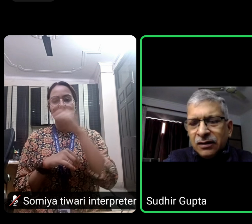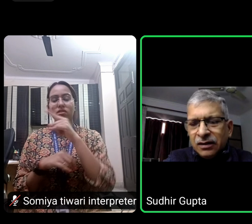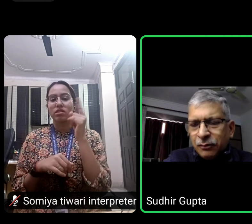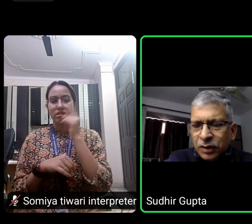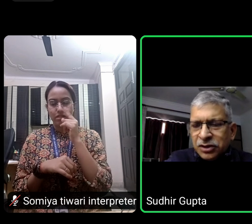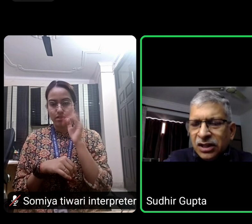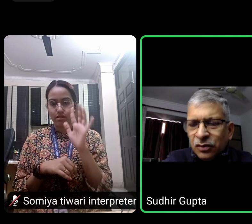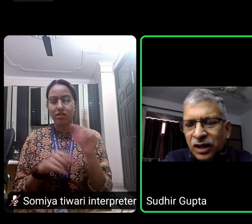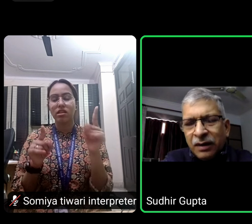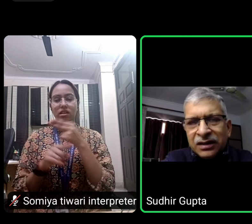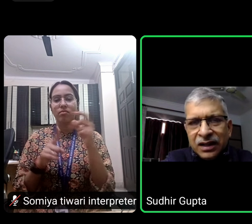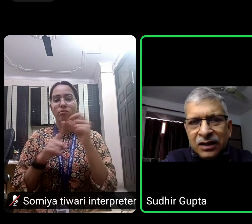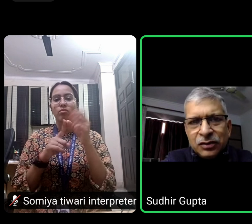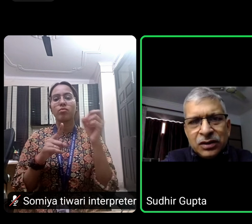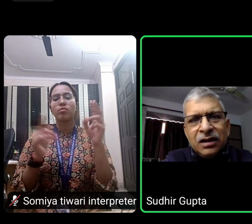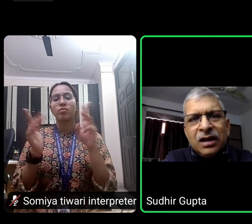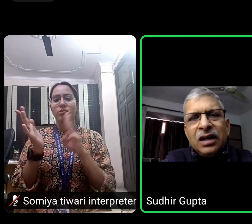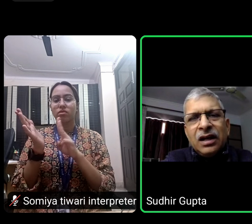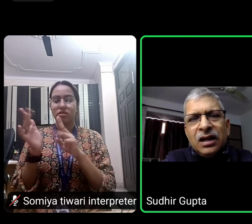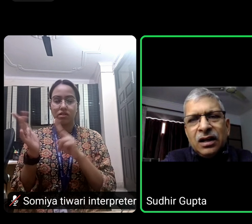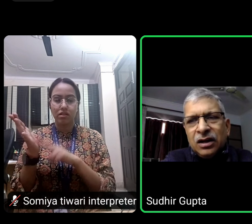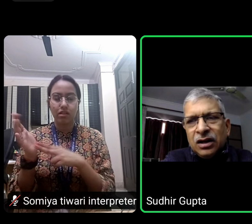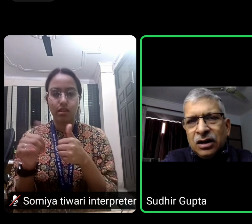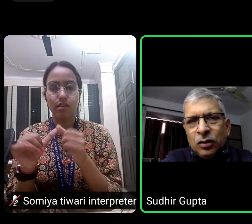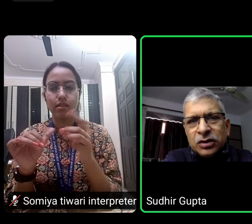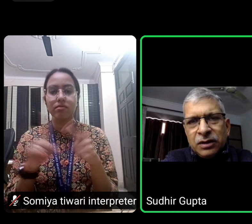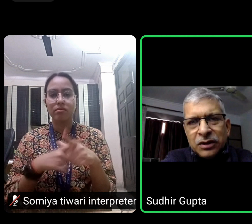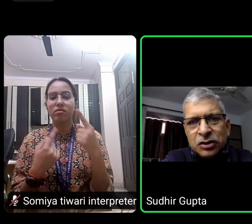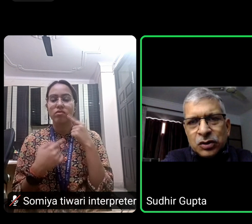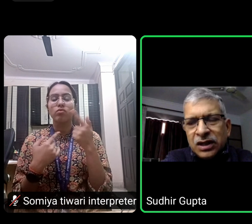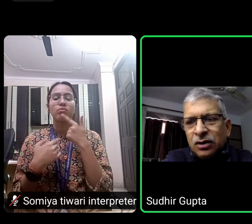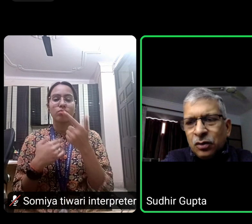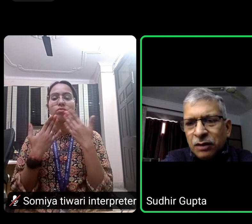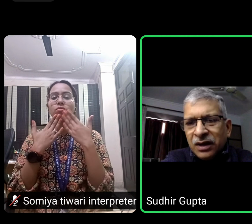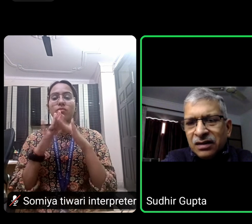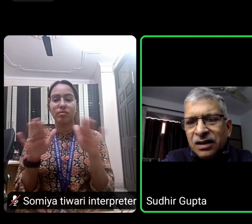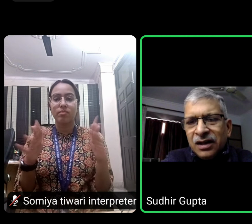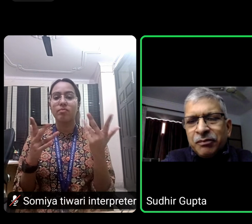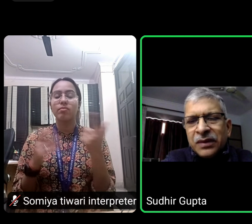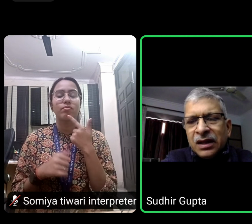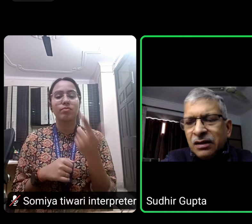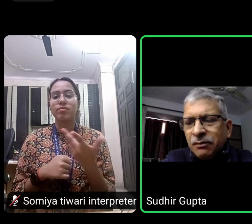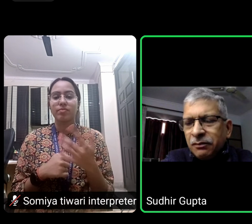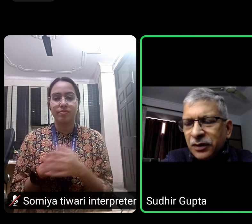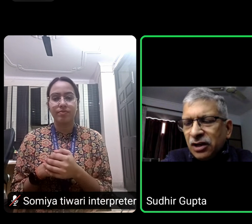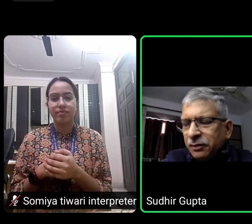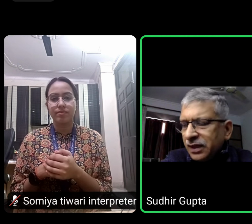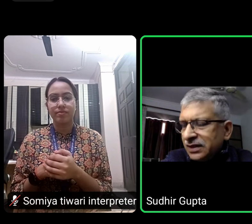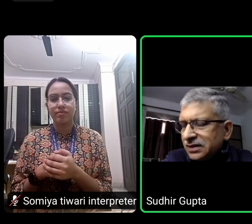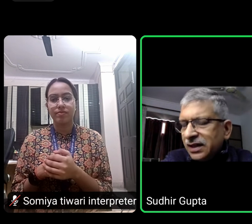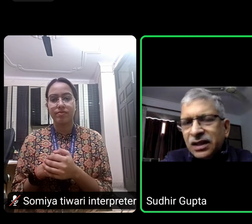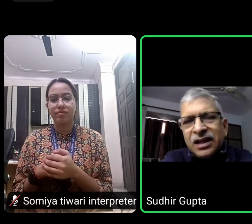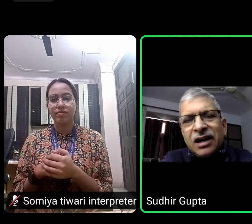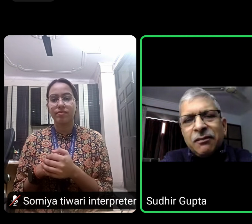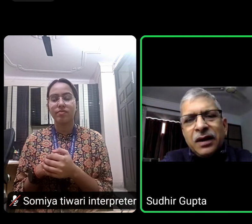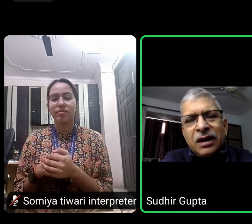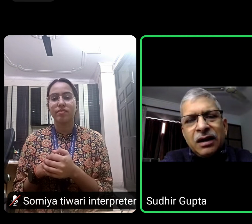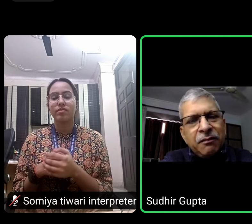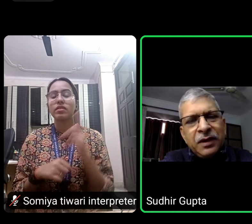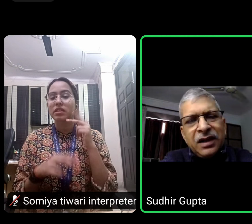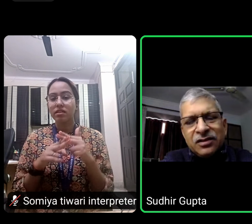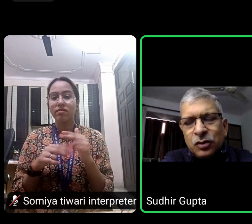थी पूनम जी, उन्होंने एक बात कही उस दिन लोगों से, बच्चों से और उनके पेरेंट्स से, स्पेशली पेरेंट्स से, कि